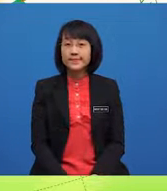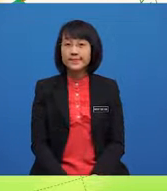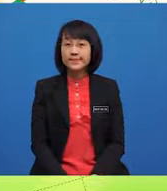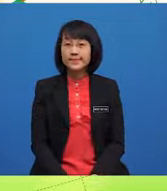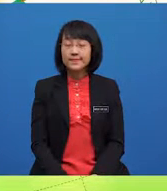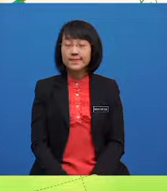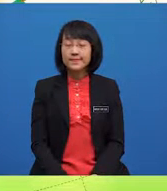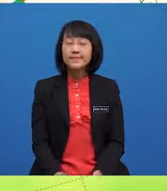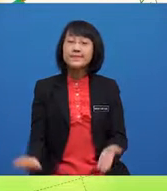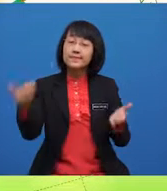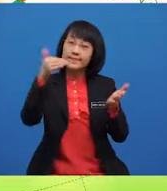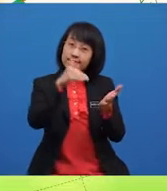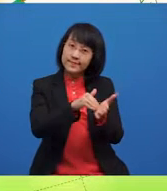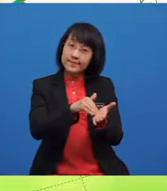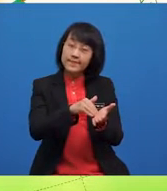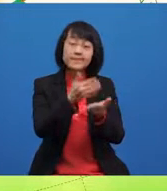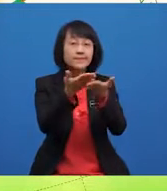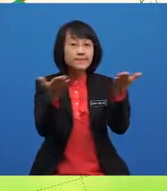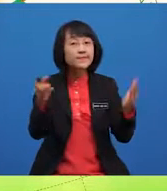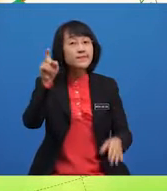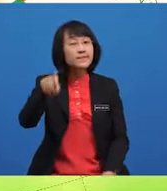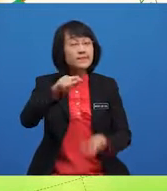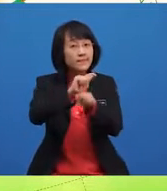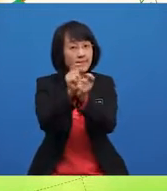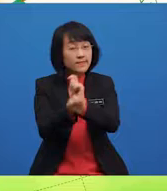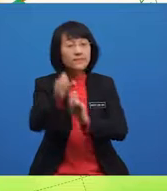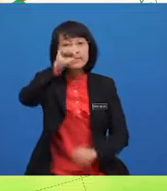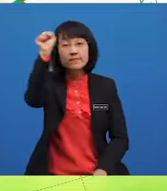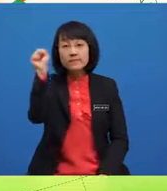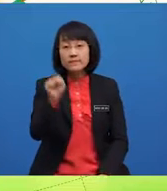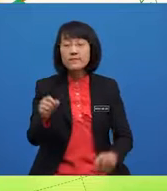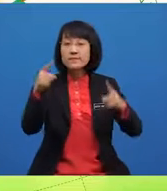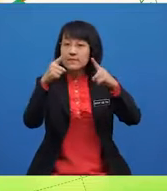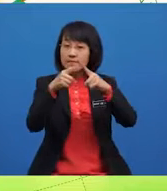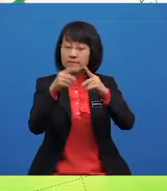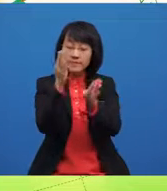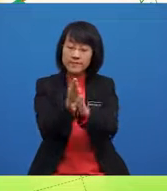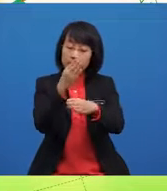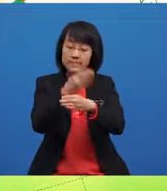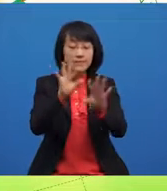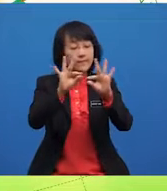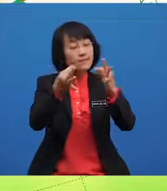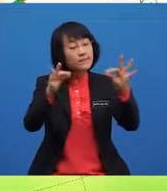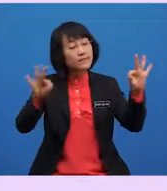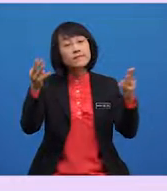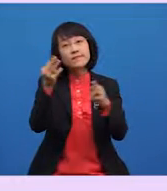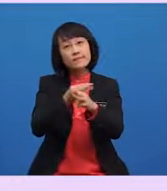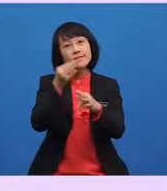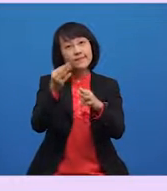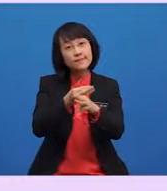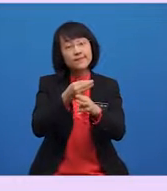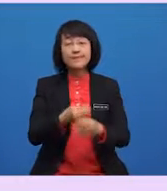lagi, kamu perlu menukar soalan kepada bentuk ayat matematik.